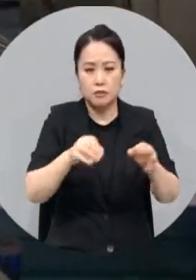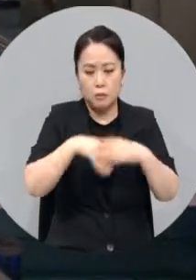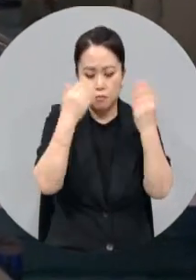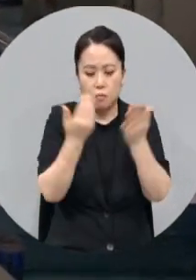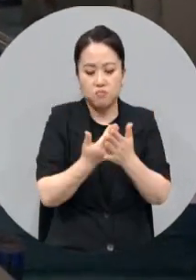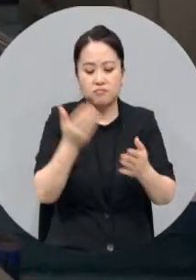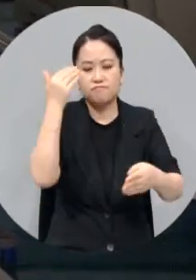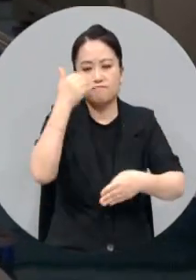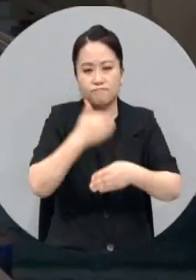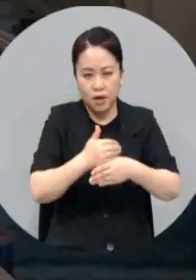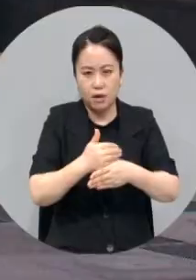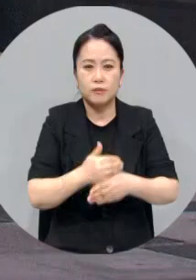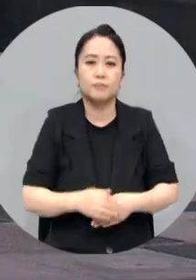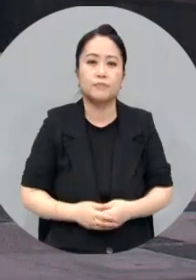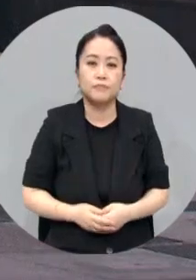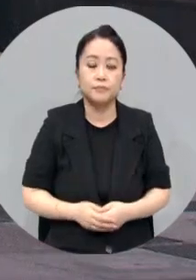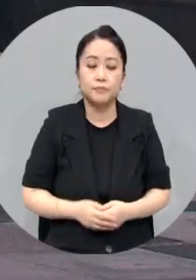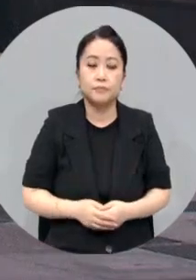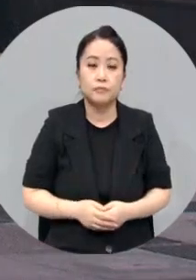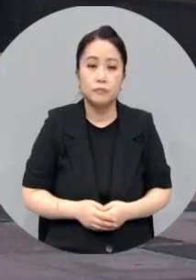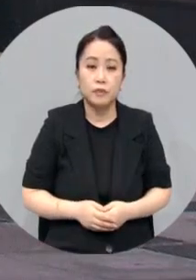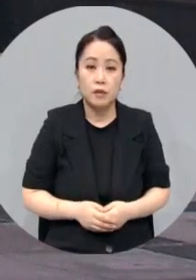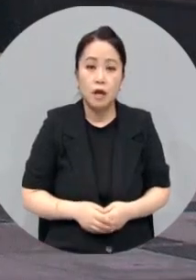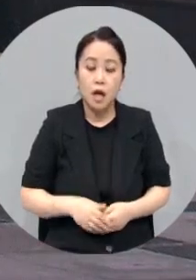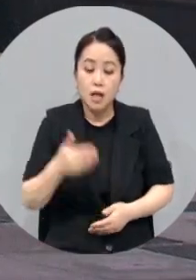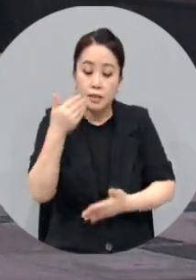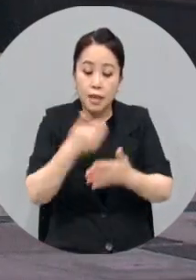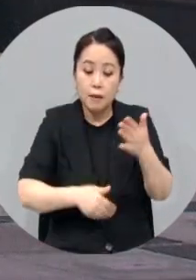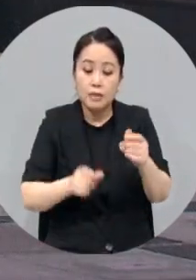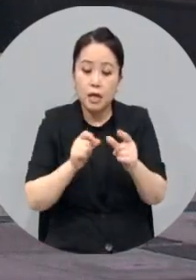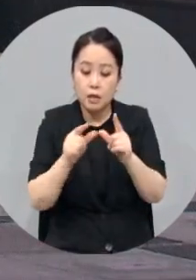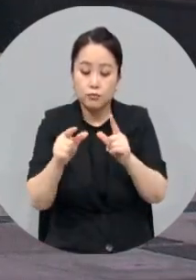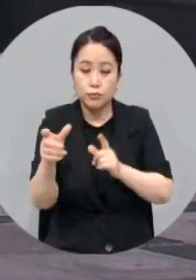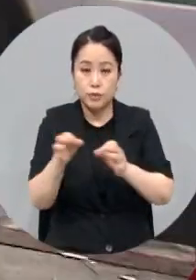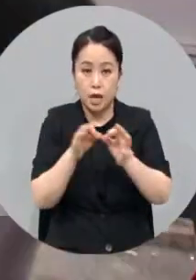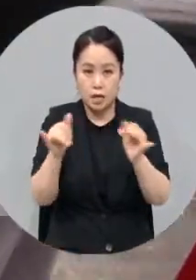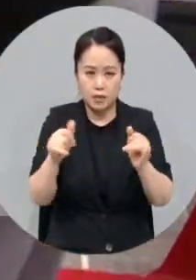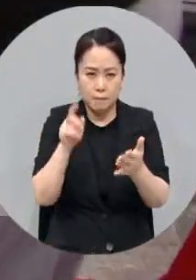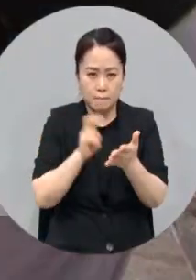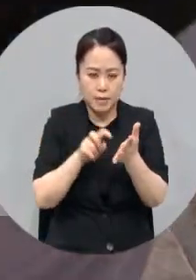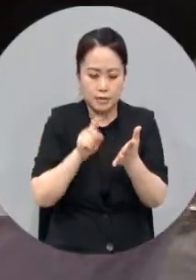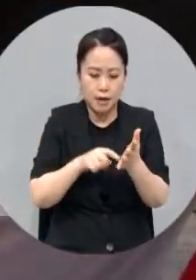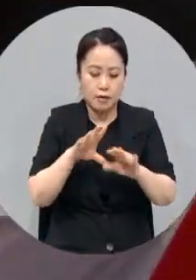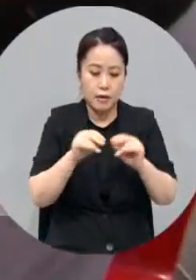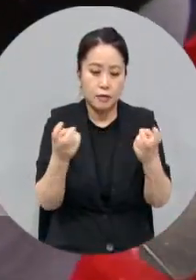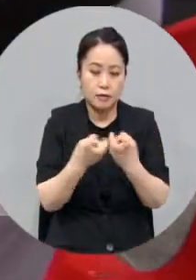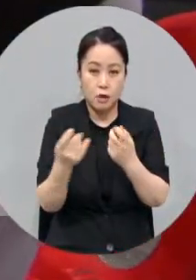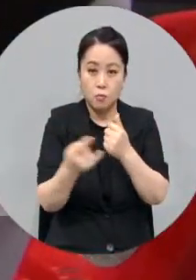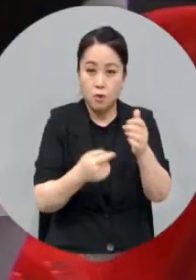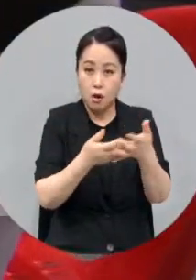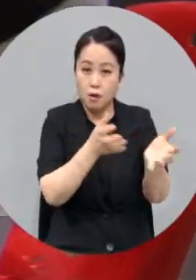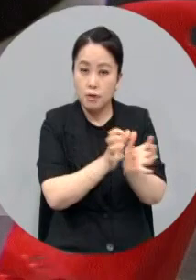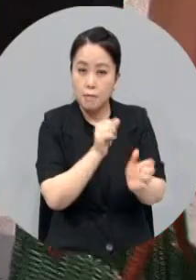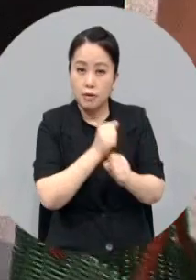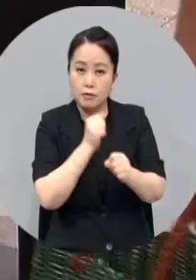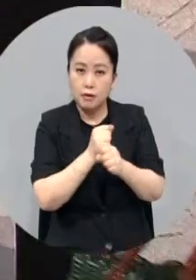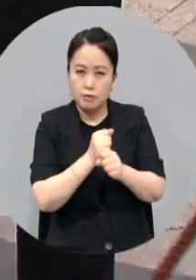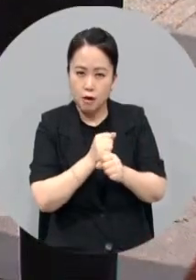접고 모두 나간 상태입니다. 남은 일부 상인들은 비상대책위원회를 꾸리고 집단행동에